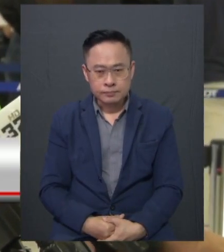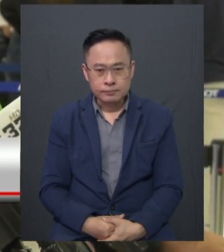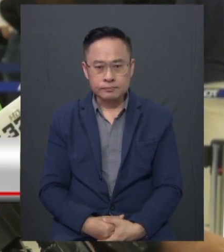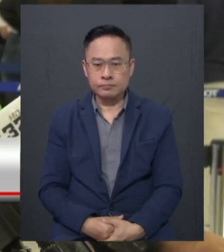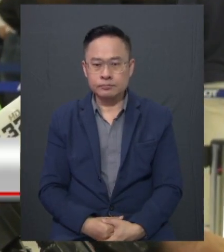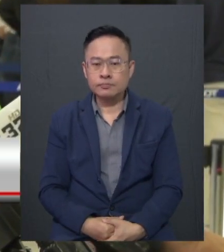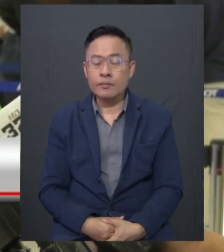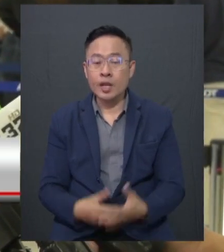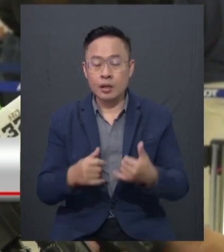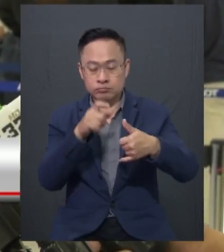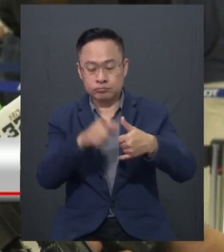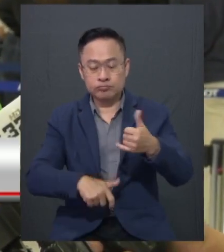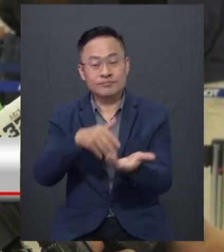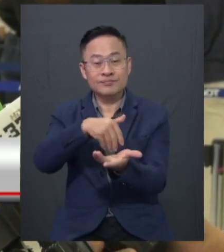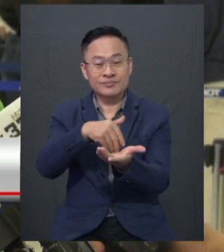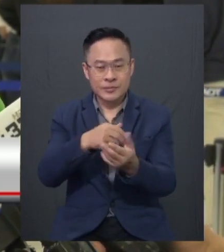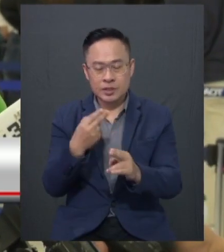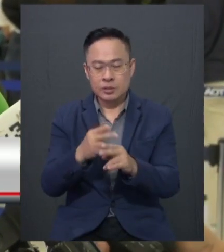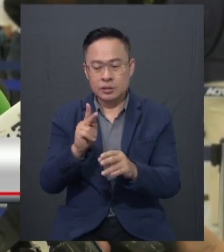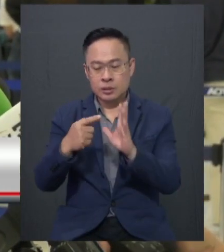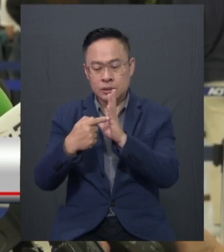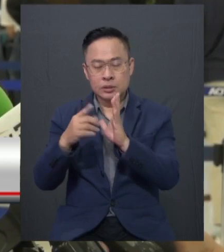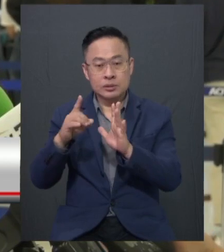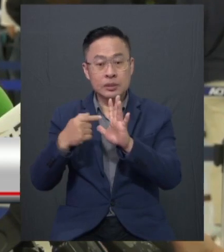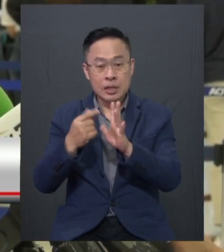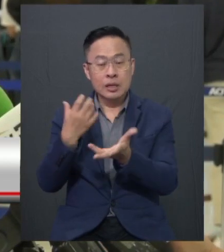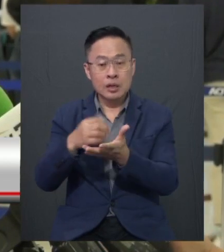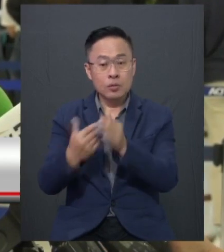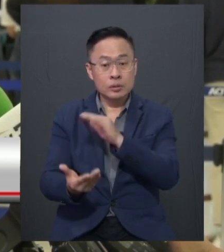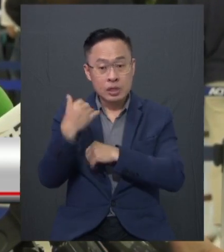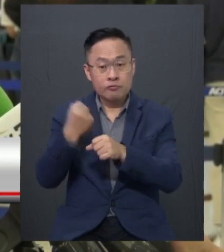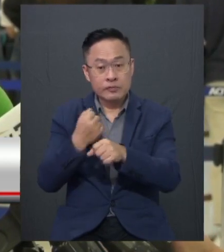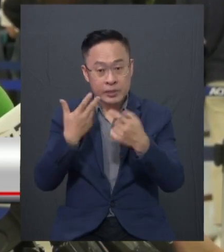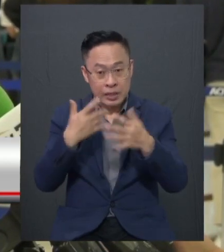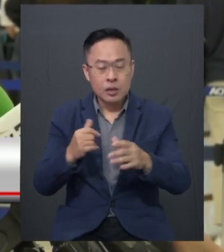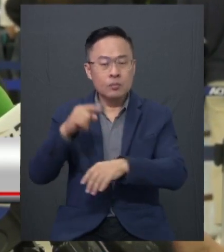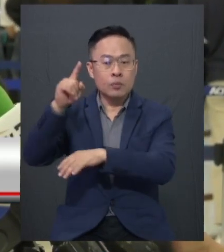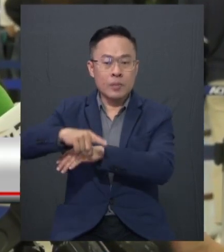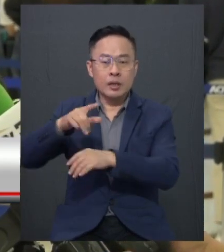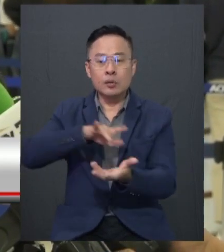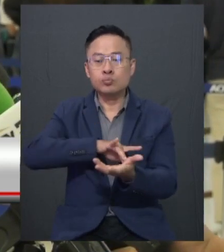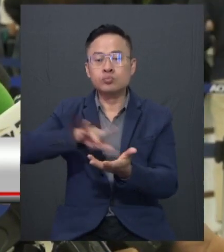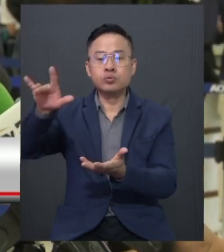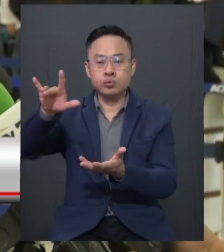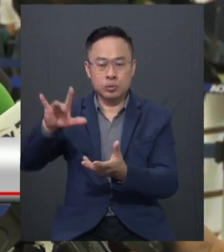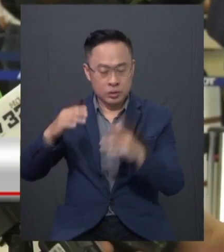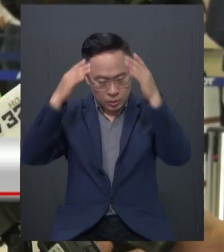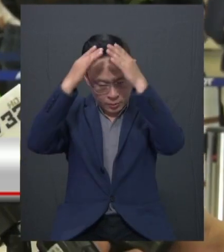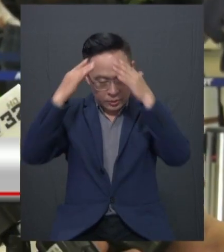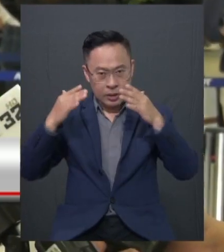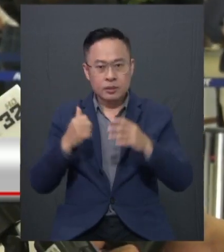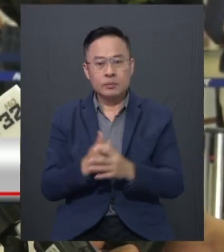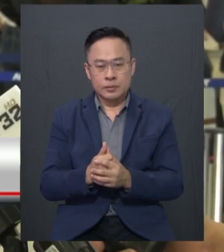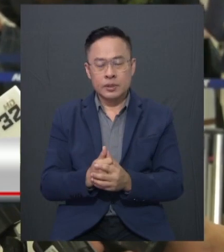ได้รีคอเวอรี่ร่างกายไปนิดนึงแล้วตอนเช้าเนี่ยแล้วเราก็เดินทางวันนี้ก็จะได้เป็นวันพักผ่อนน่าจะต้อง เตรียมตัวร่างกายครับ